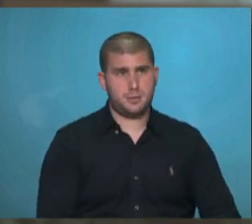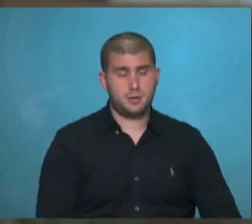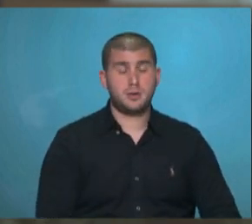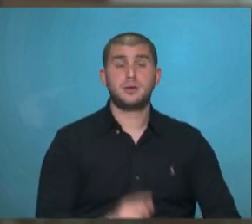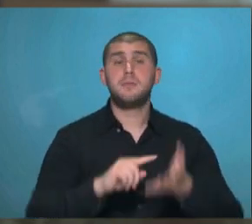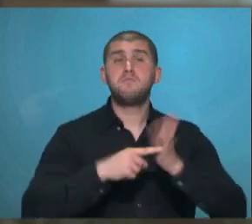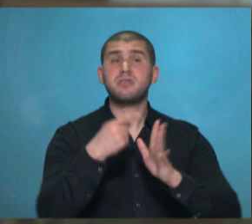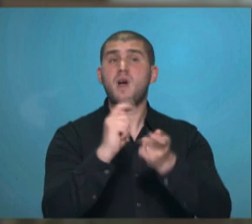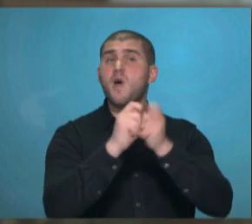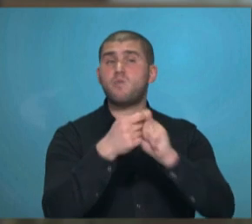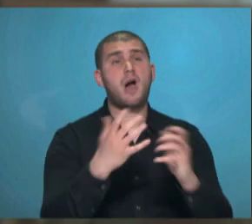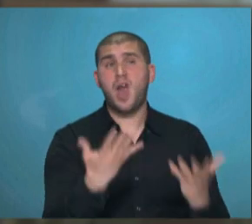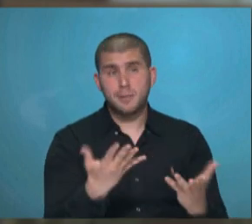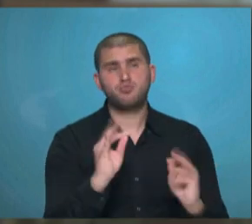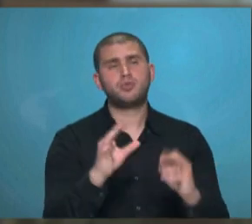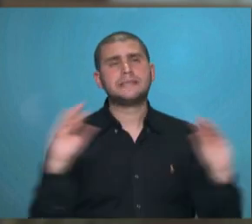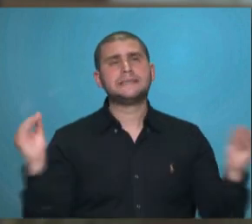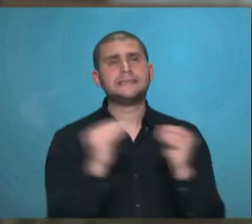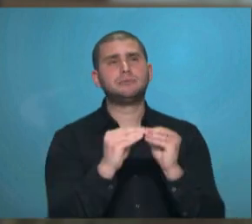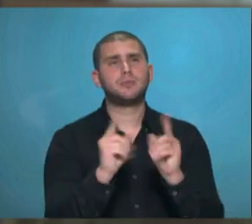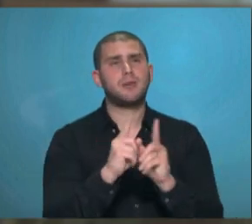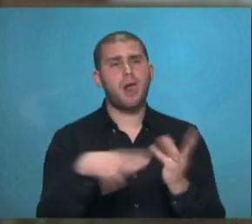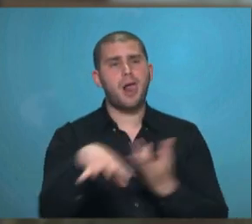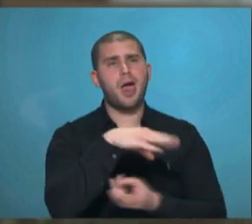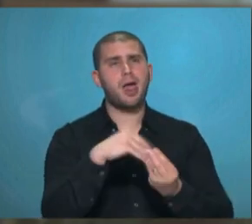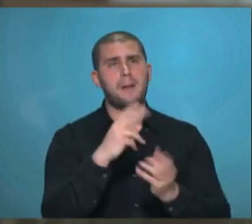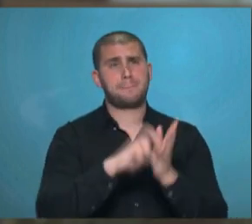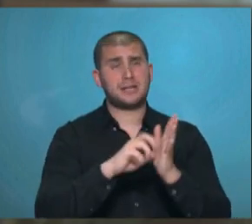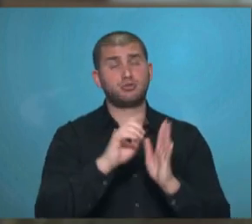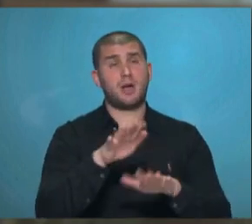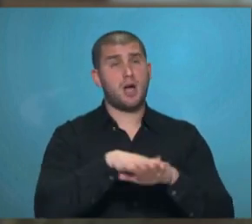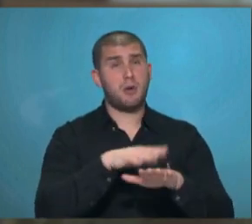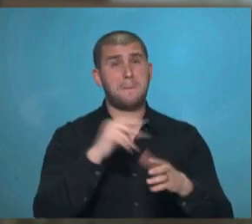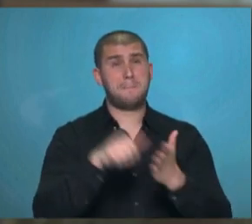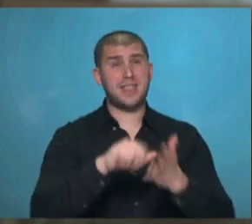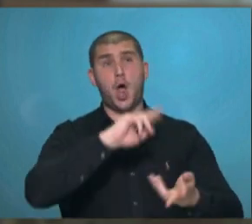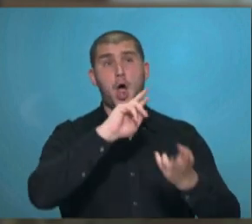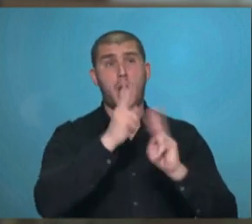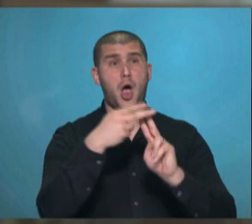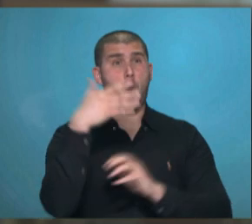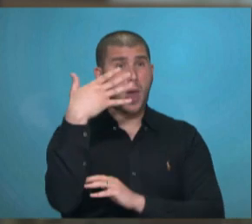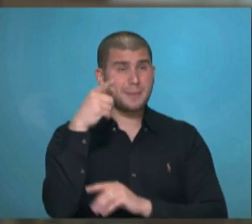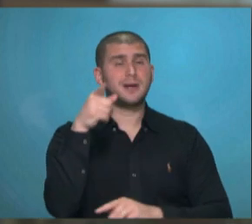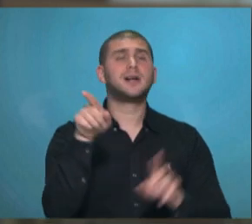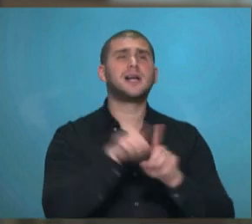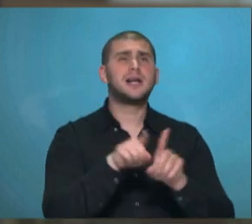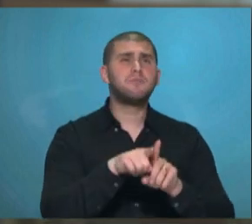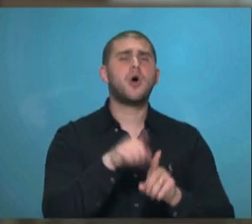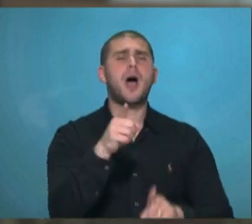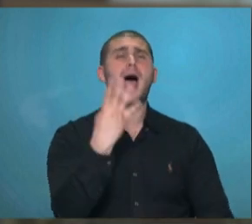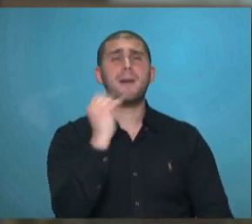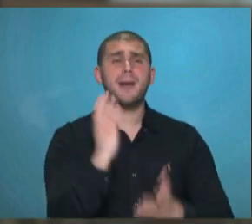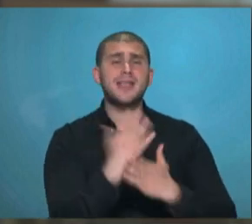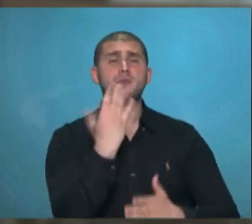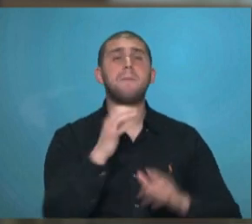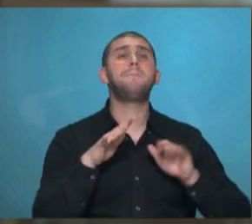של הרפורמה הזאת היא לצמצם את העלמות המס של הערכת הבנק העולמי מגיעות לבין 40-50 מיליארד שקלים